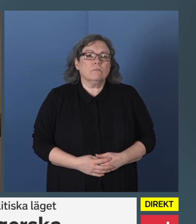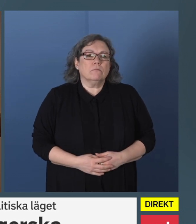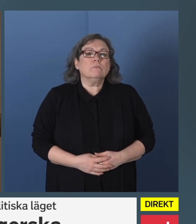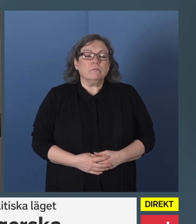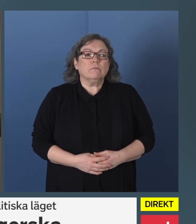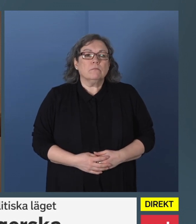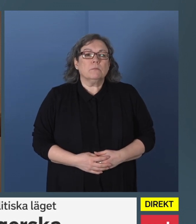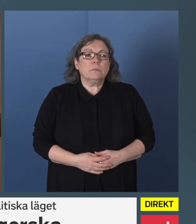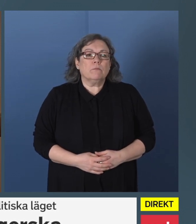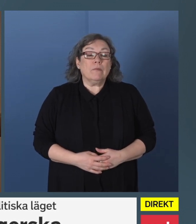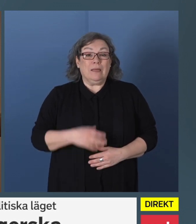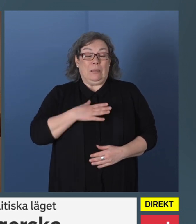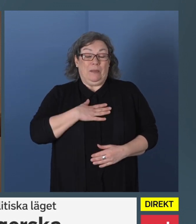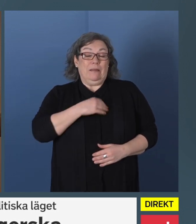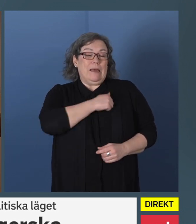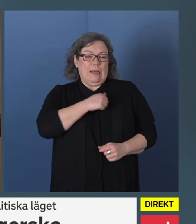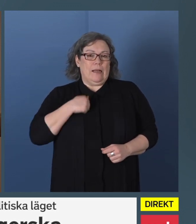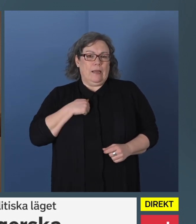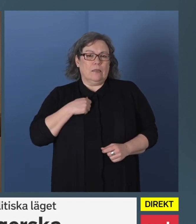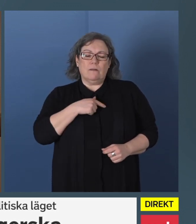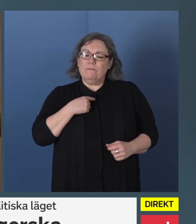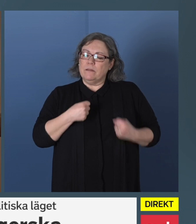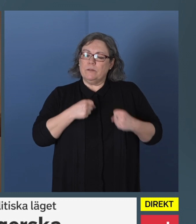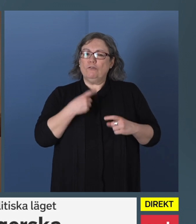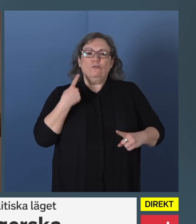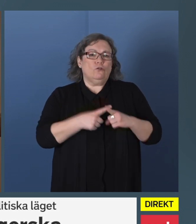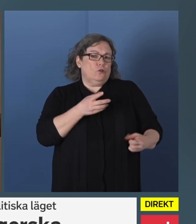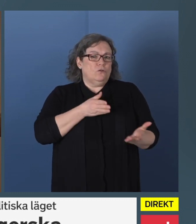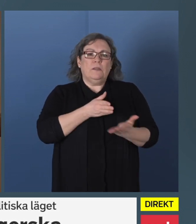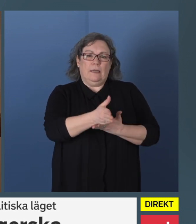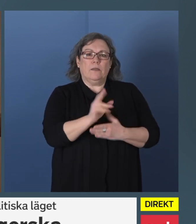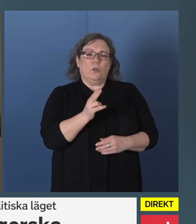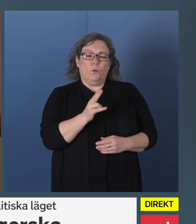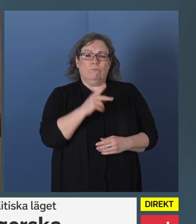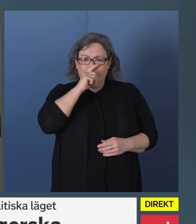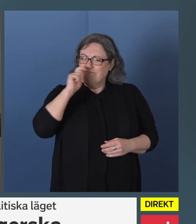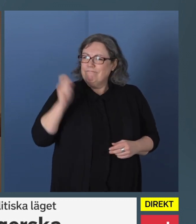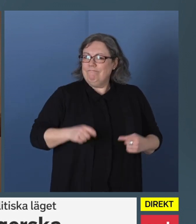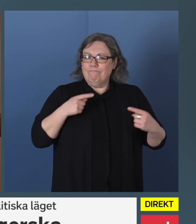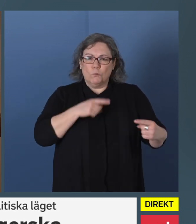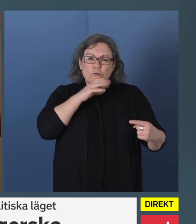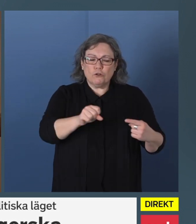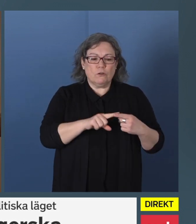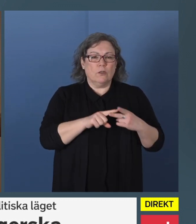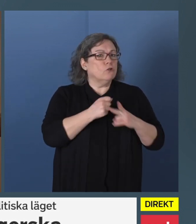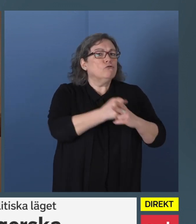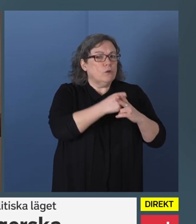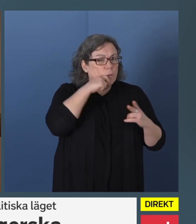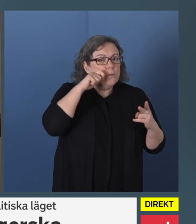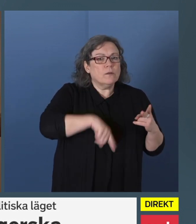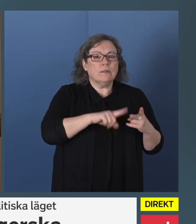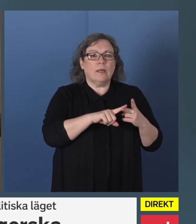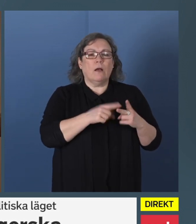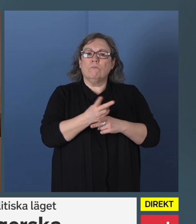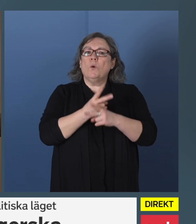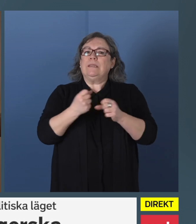Min regering driver en tydlig linje i det här läget. Sanktioner mot Ryssland, stötta Ukraina och stärka